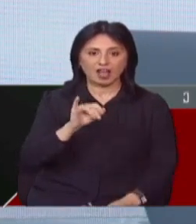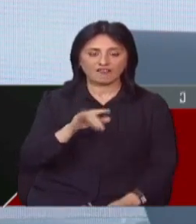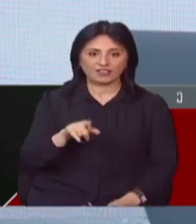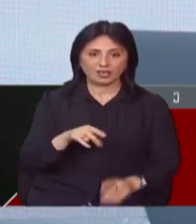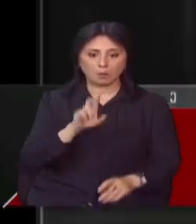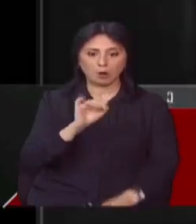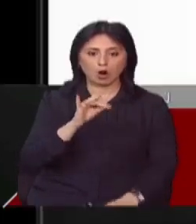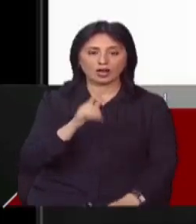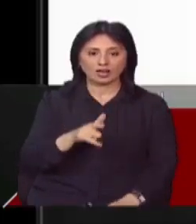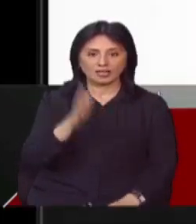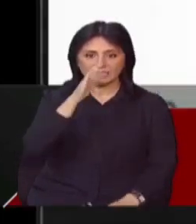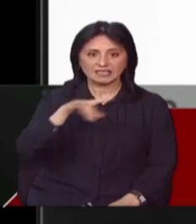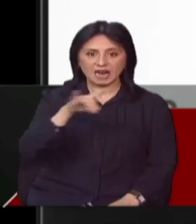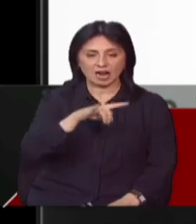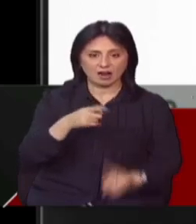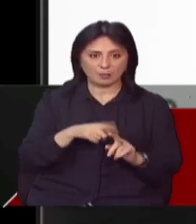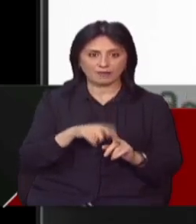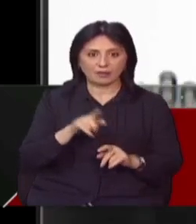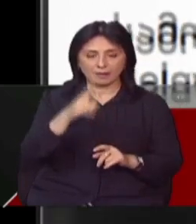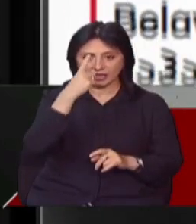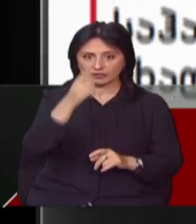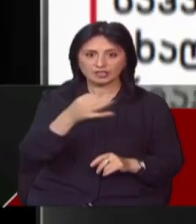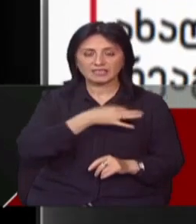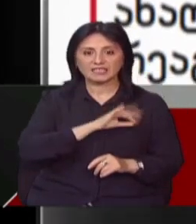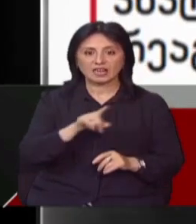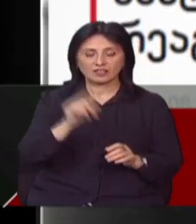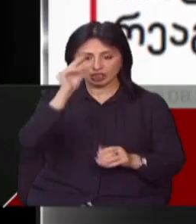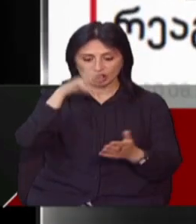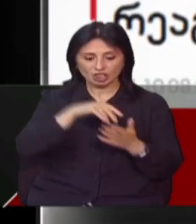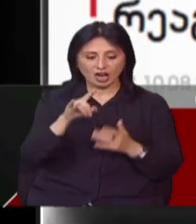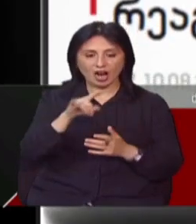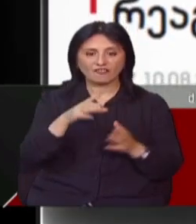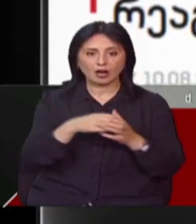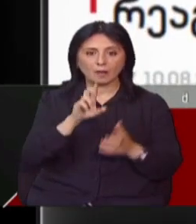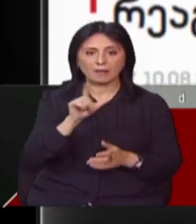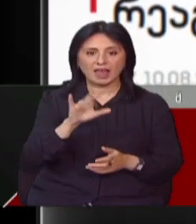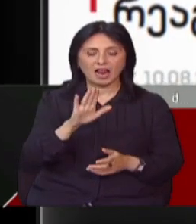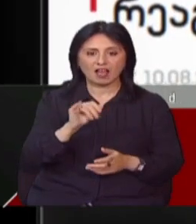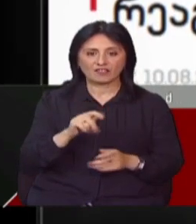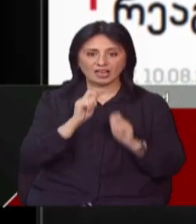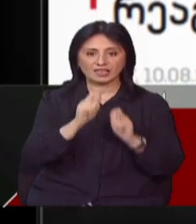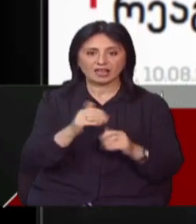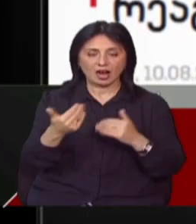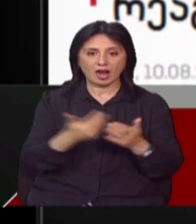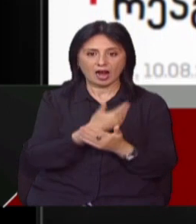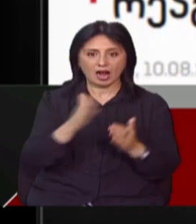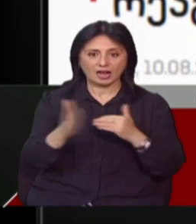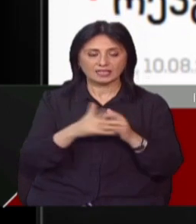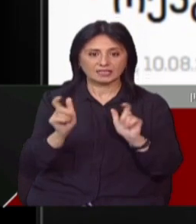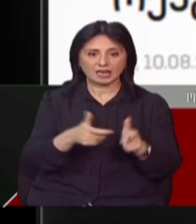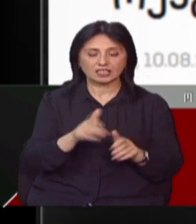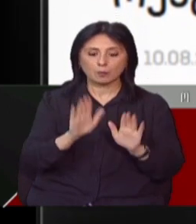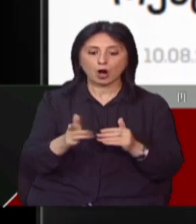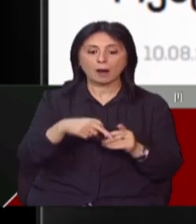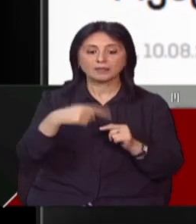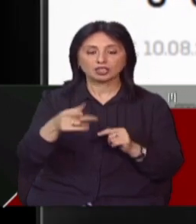ოპერირება ბოინგის ტიპის საჰაერო ხომალდებით. მათივე ცნობით სააგენტო შეისწავლის ავიაკომპანია ბელავიას მიმართ დაწესებულ ახალ სანქციებს და მხოლოდ